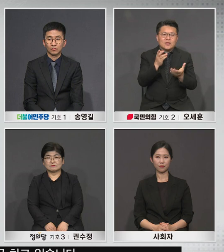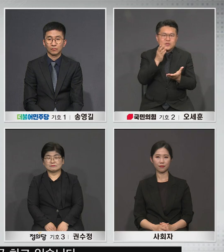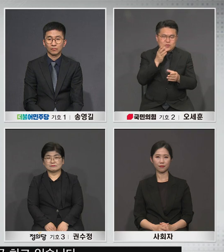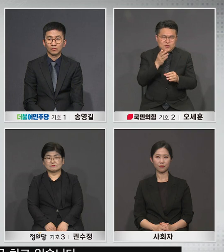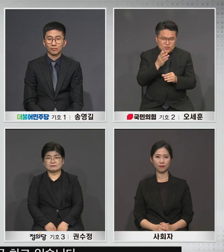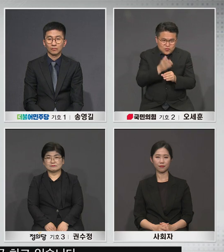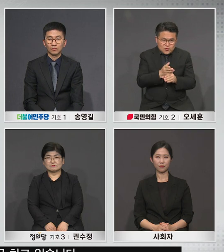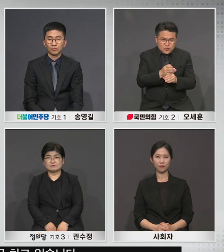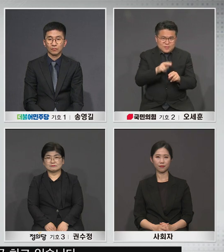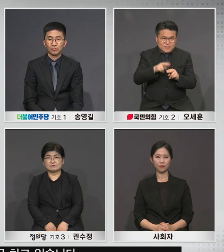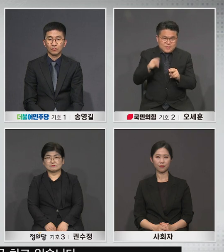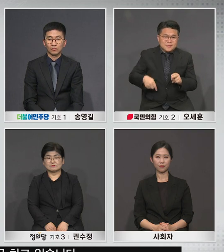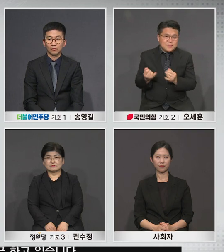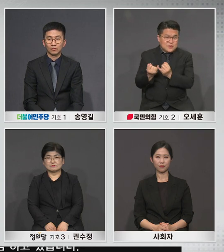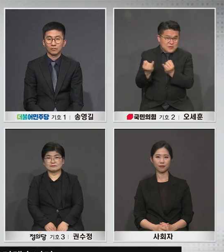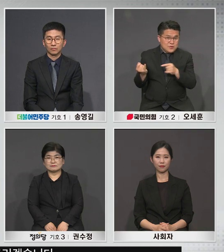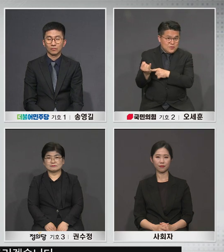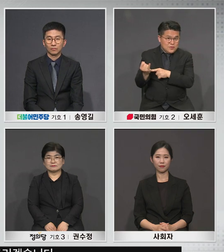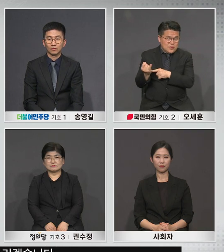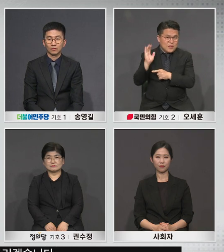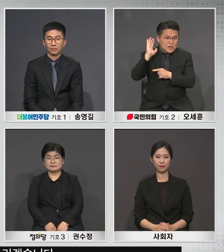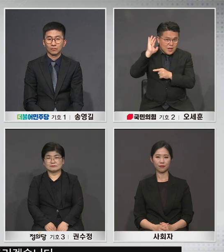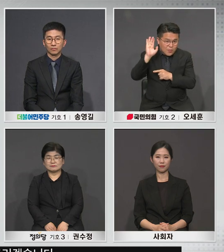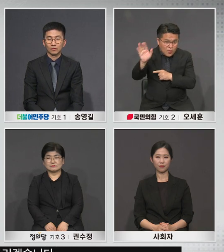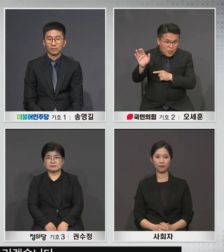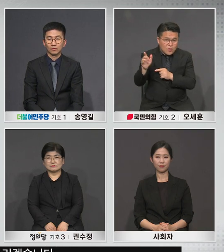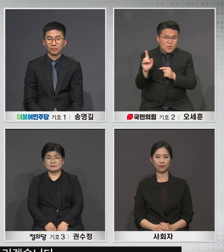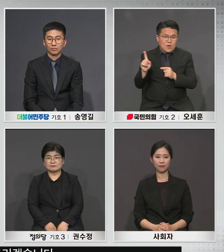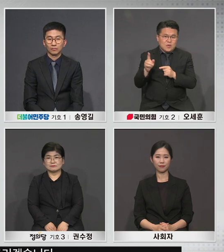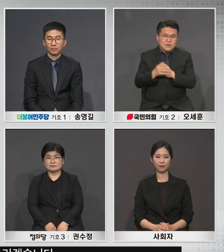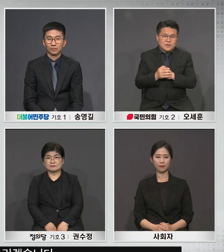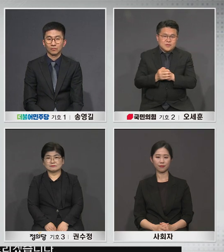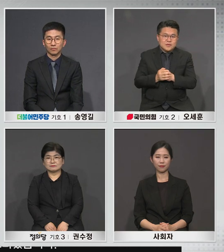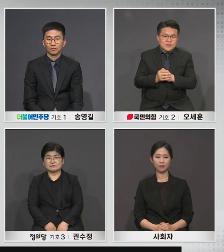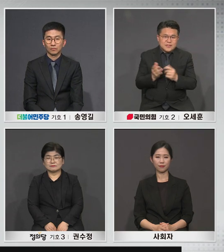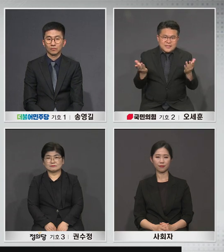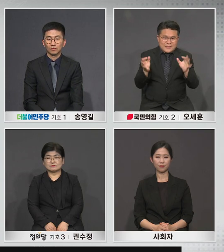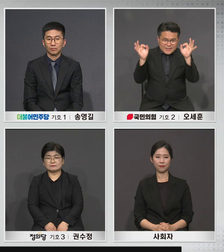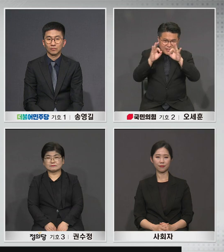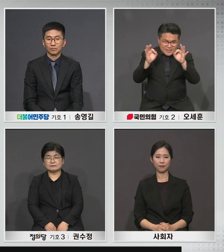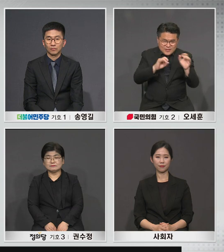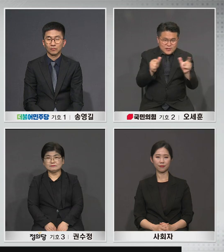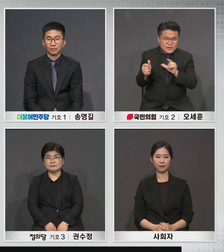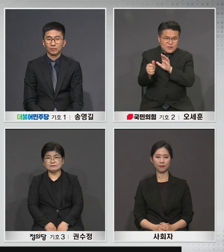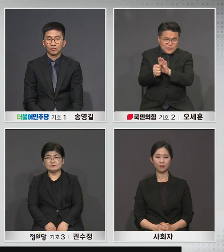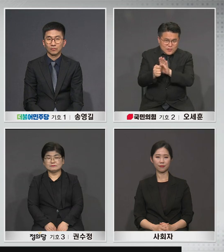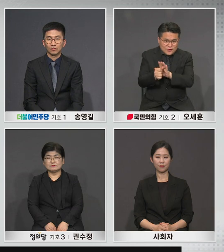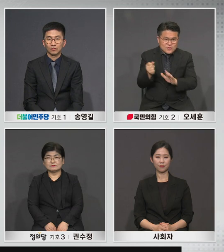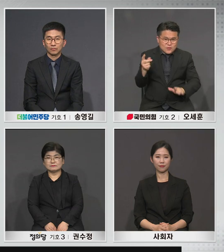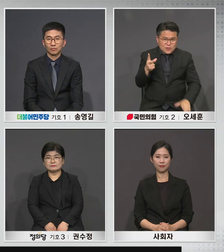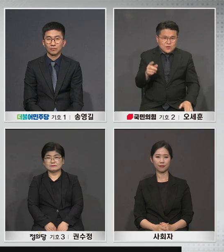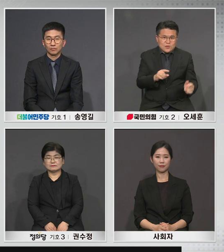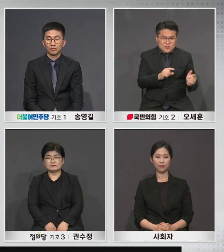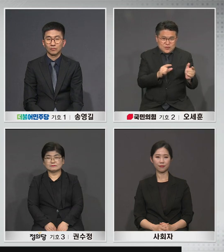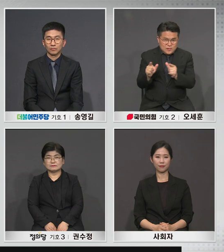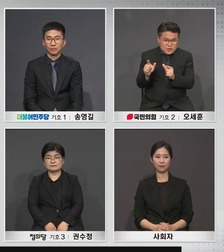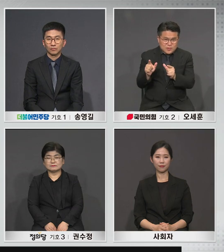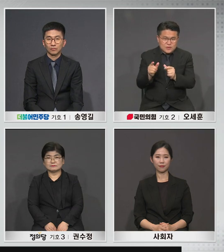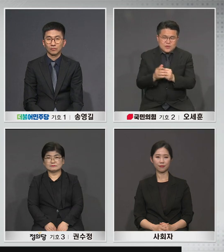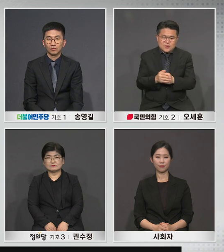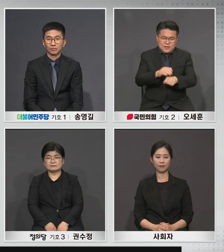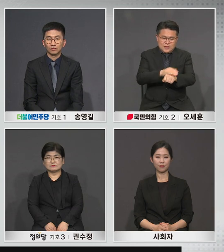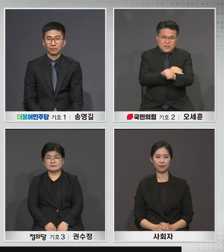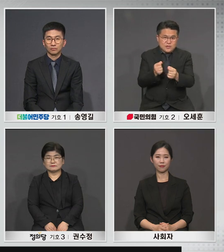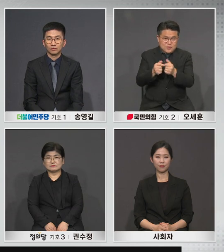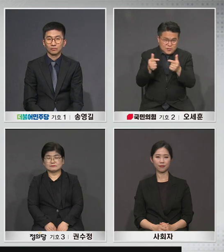구직활동지원금 지원, 고용촉짐지원금 그리고 서울우먼업 수료한 분들 우먼 인턴십 확대